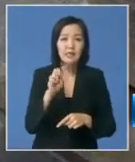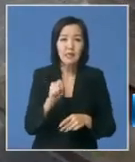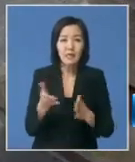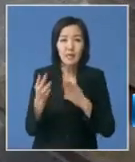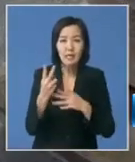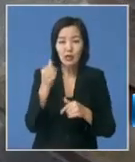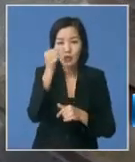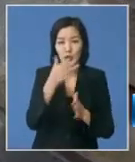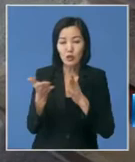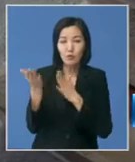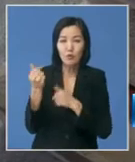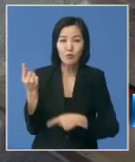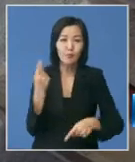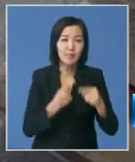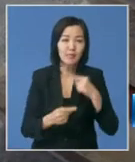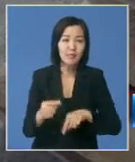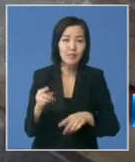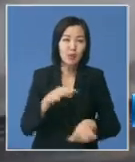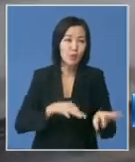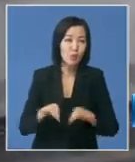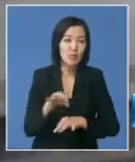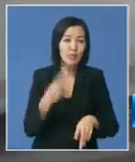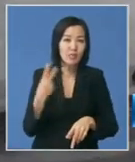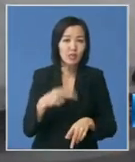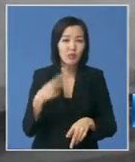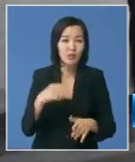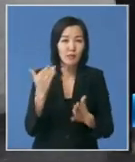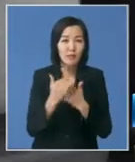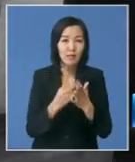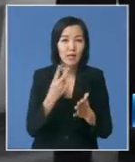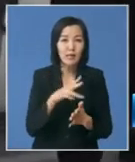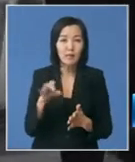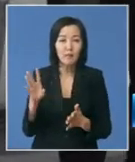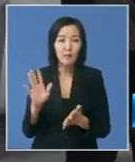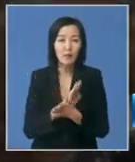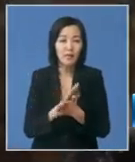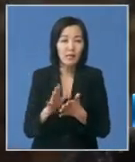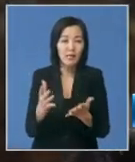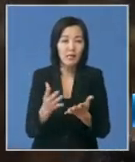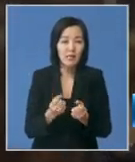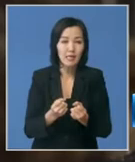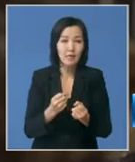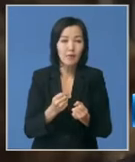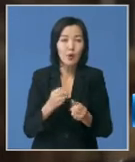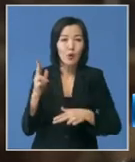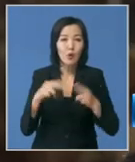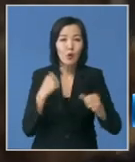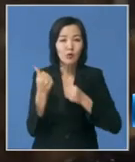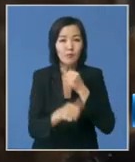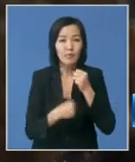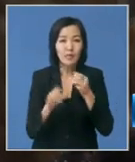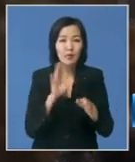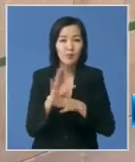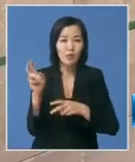бұрын бизнестің жол картасы 2020 бағдарламасы бойынша мемлекеттен 2 миллион теңге грант иеленіп, құрылыс материалдарын өңдейтін кәсіпорын